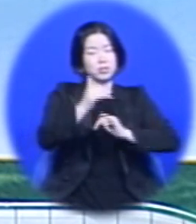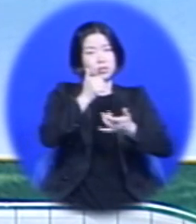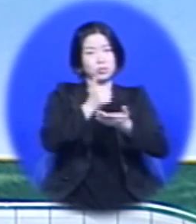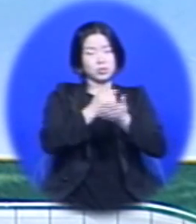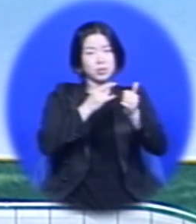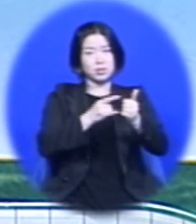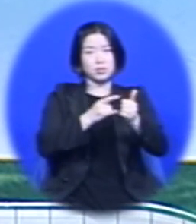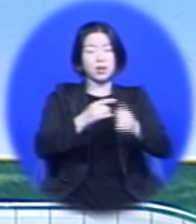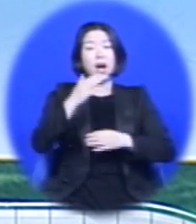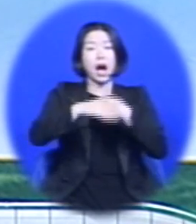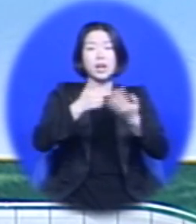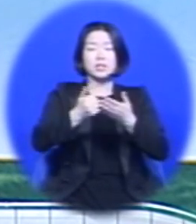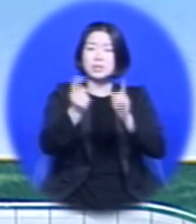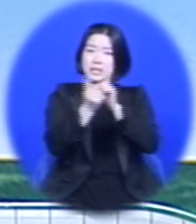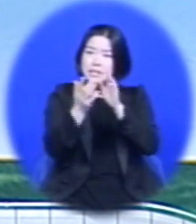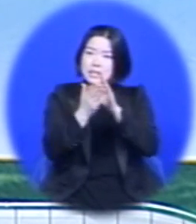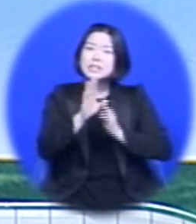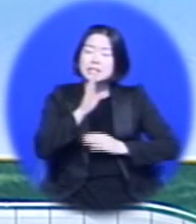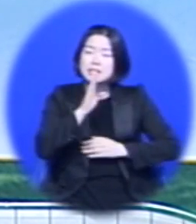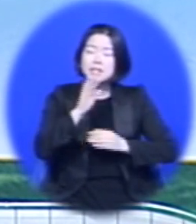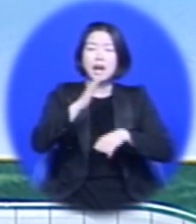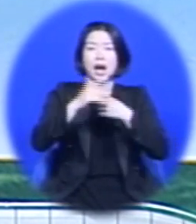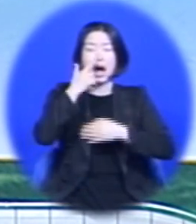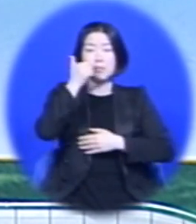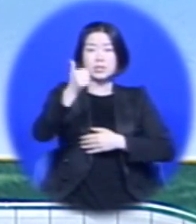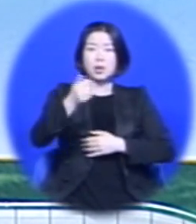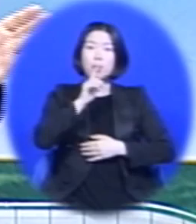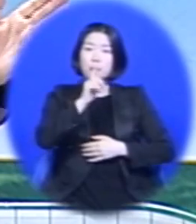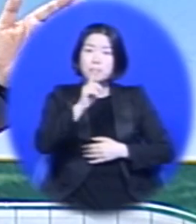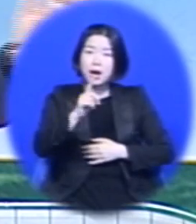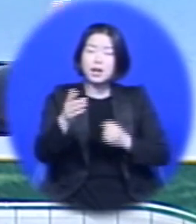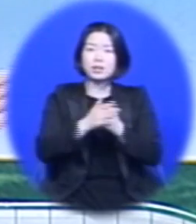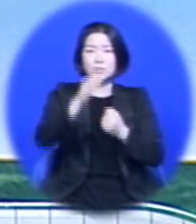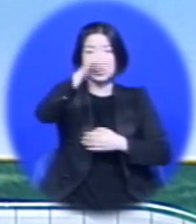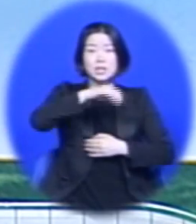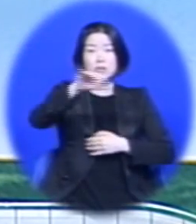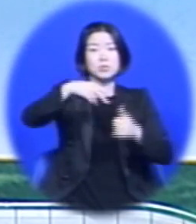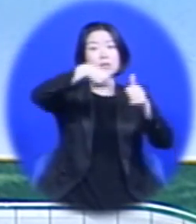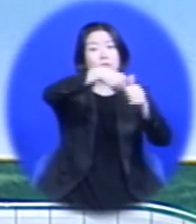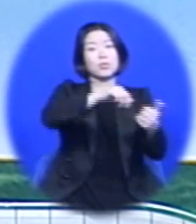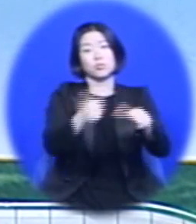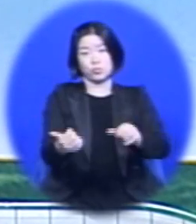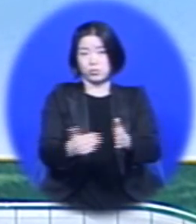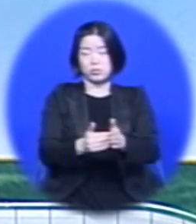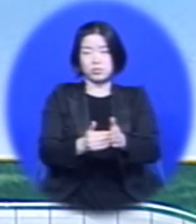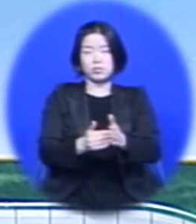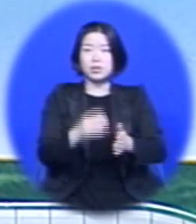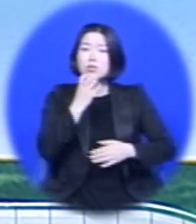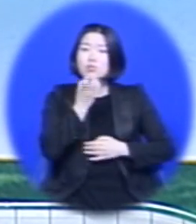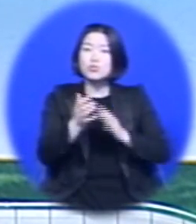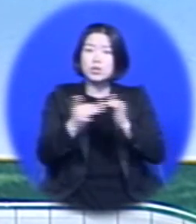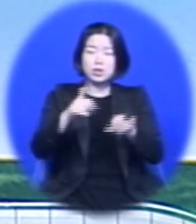하나님이 친아버지라고 말한 것 때문에 십자가에 달려 돌아가신 겁니다.